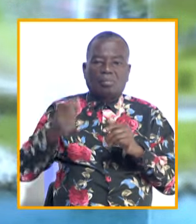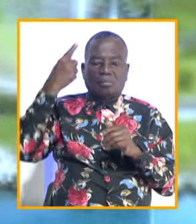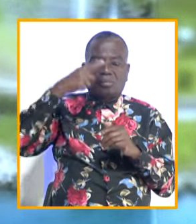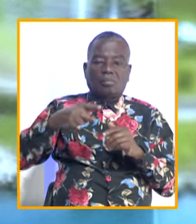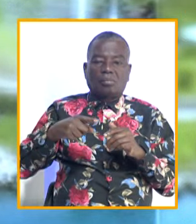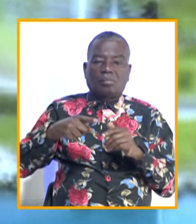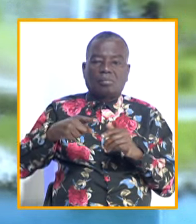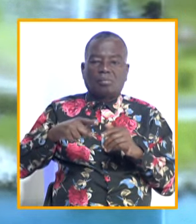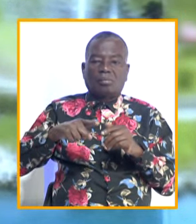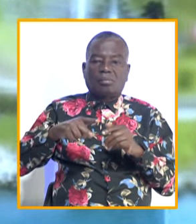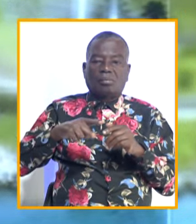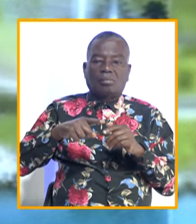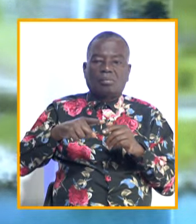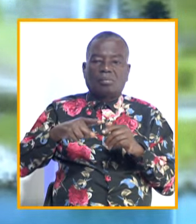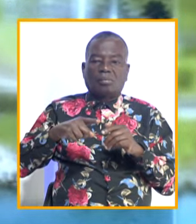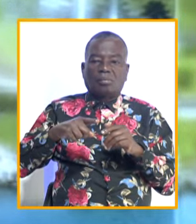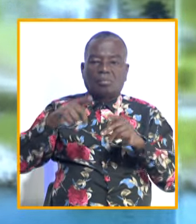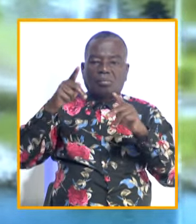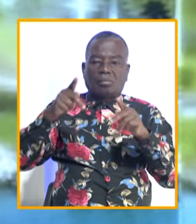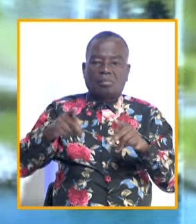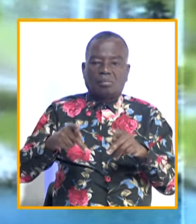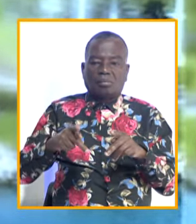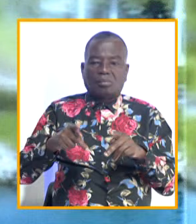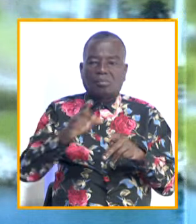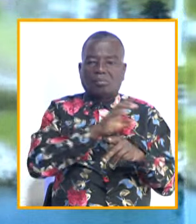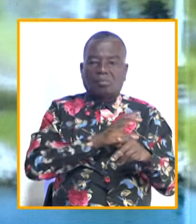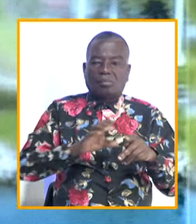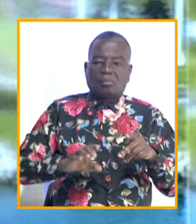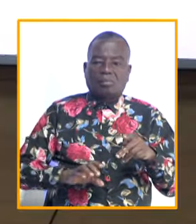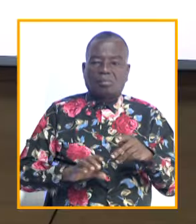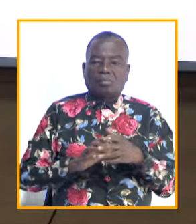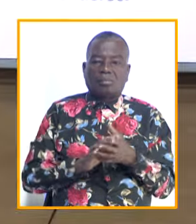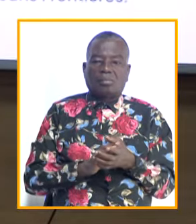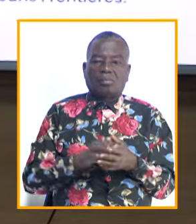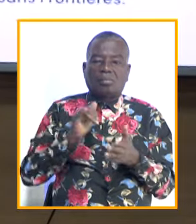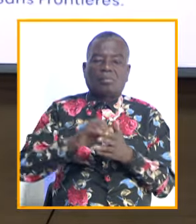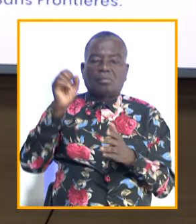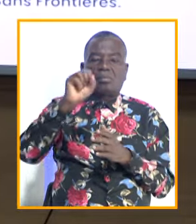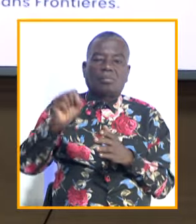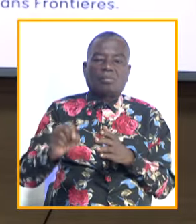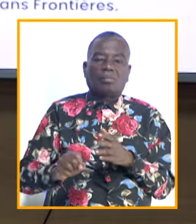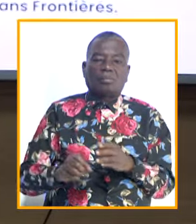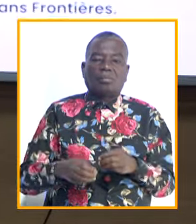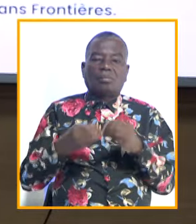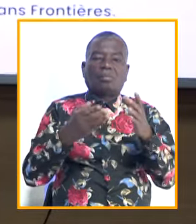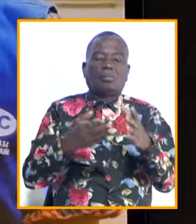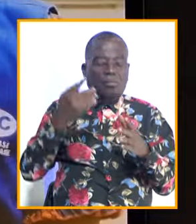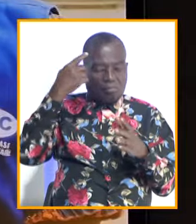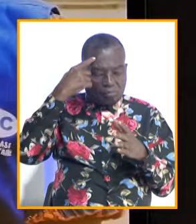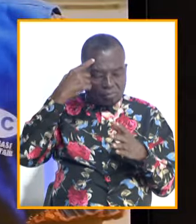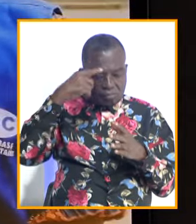les agents de santé communautaire, suivant ce reportage de Jean-Luc Bangbo. C'est une solution destinée aux agents de